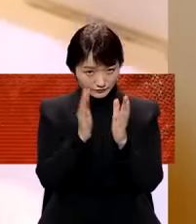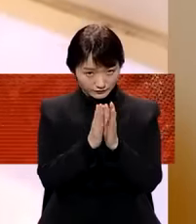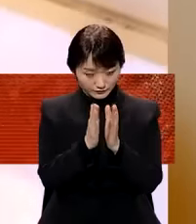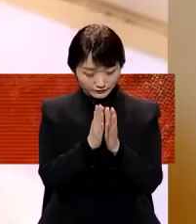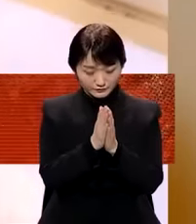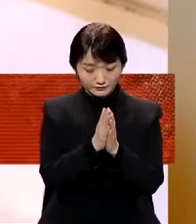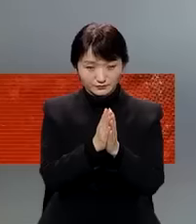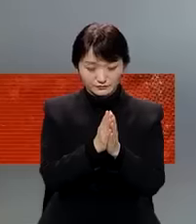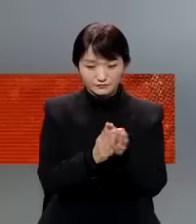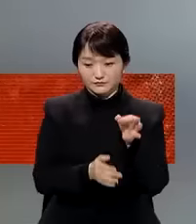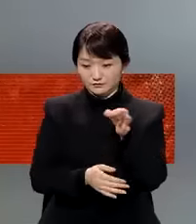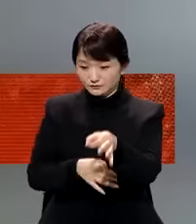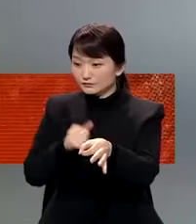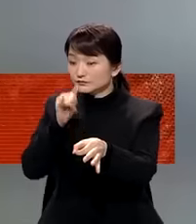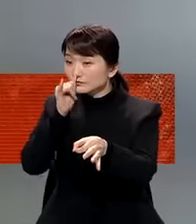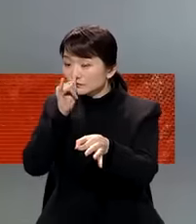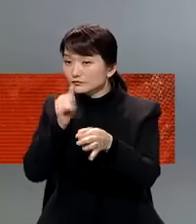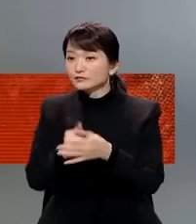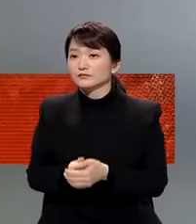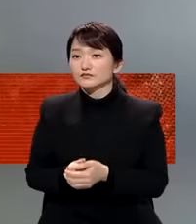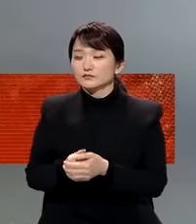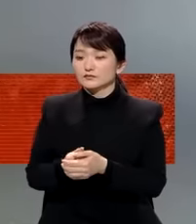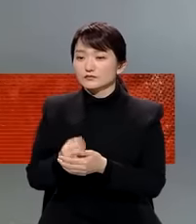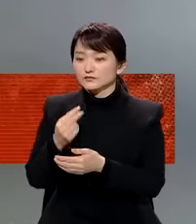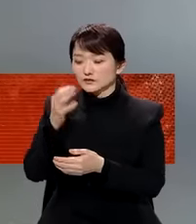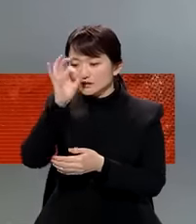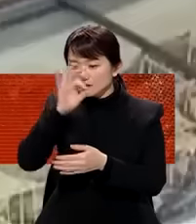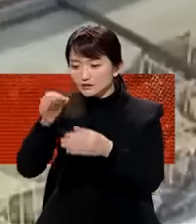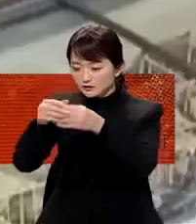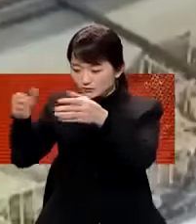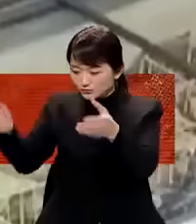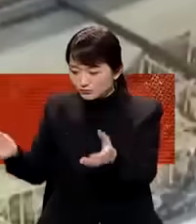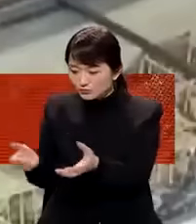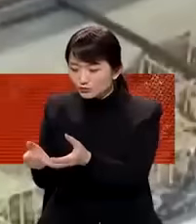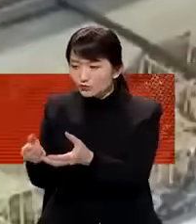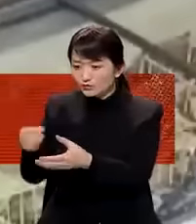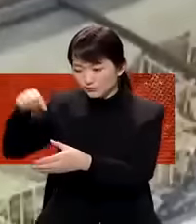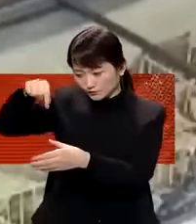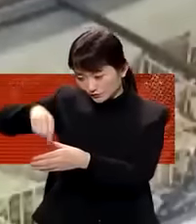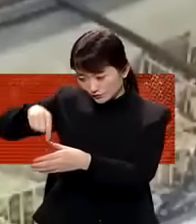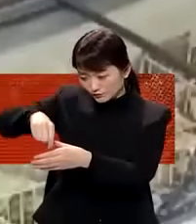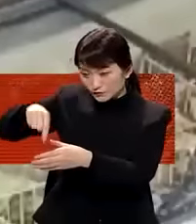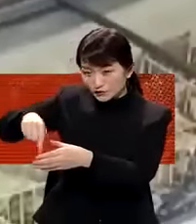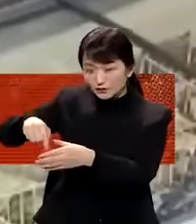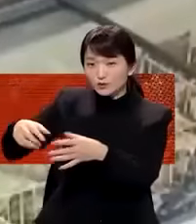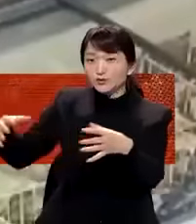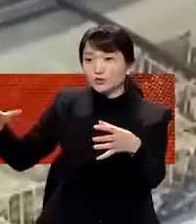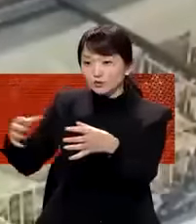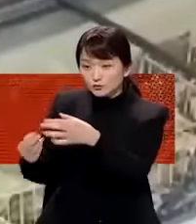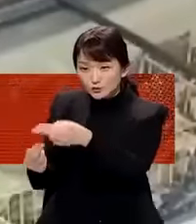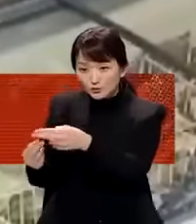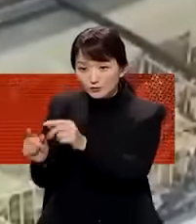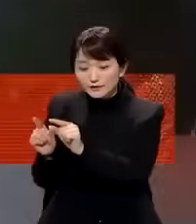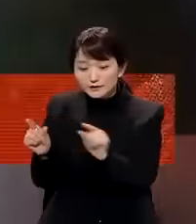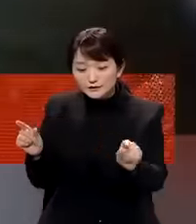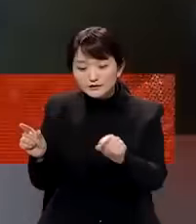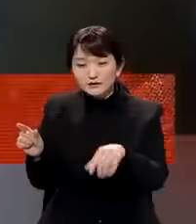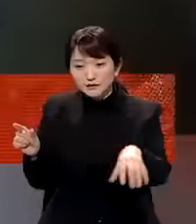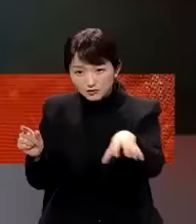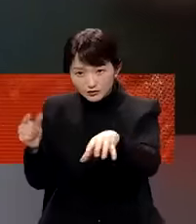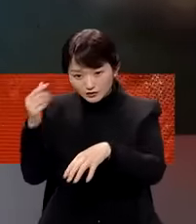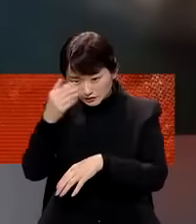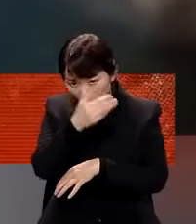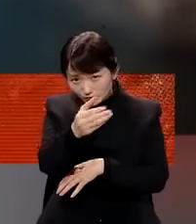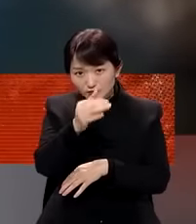돼지저금통을 비해 놨다고 합니다 그렇게 현금이 모이면 주기적으로 지역에 기부하고 있는데 저금통 위에도 그렇게 다 써 있습니다